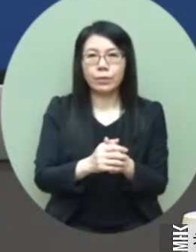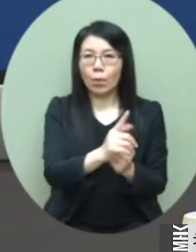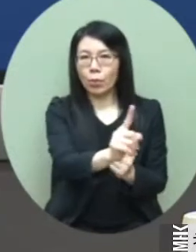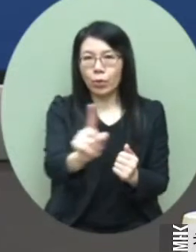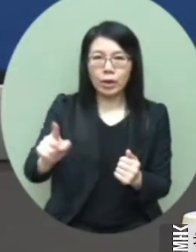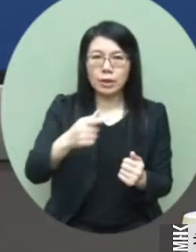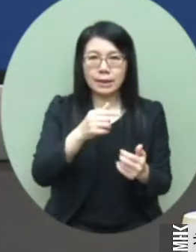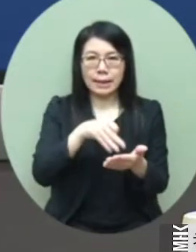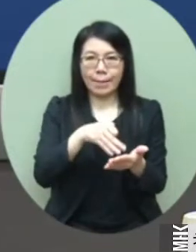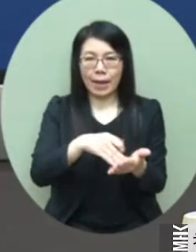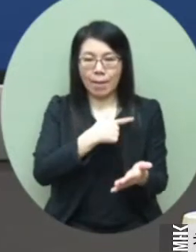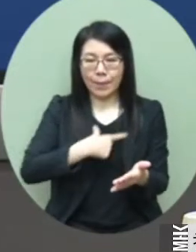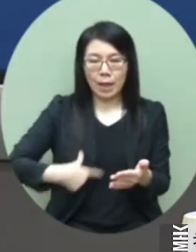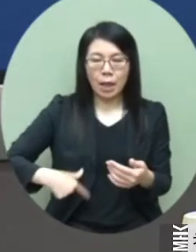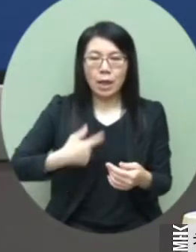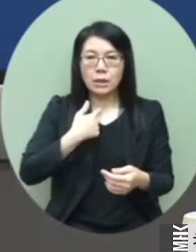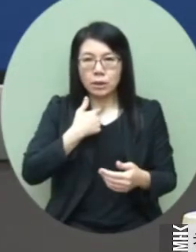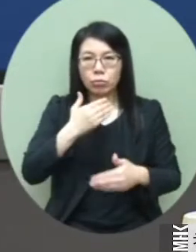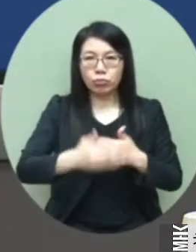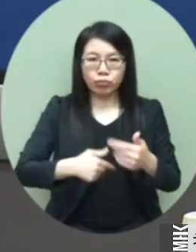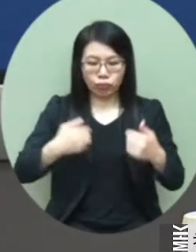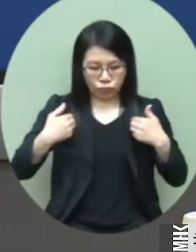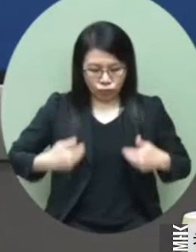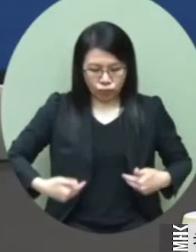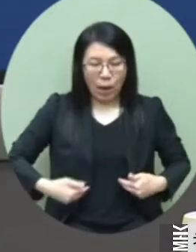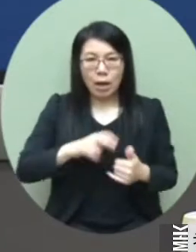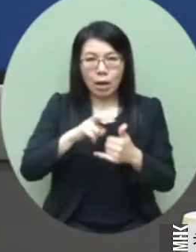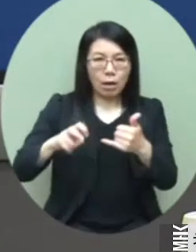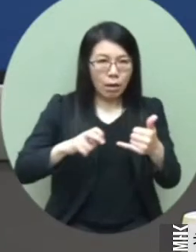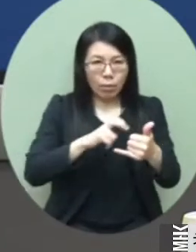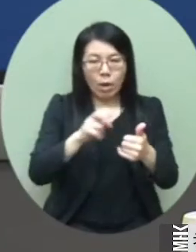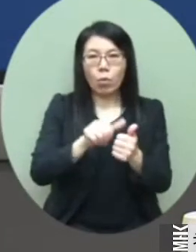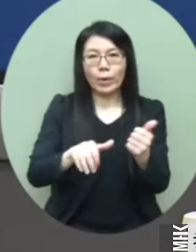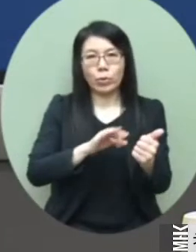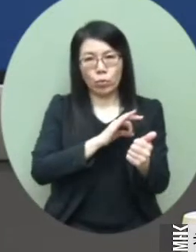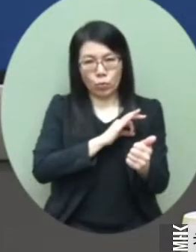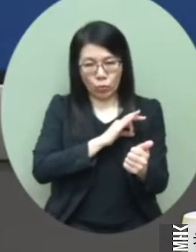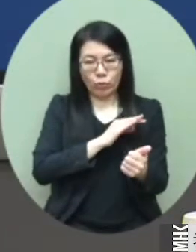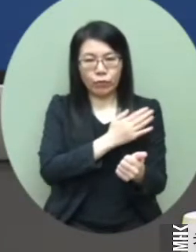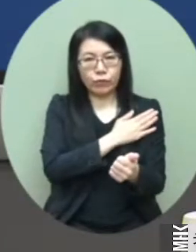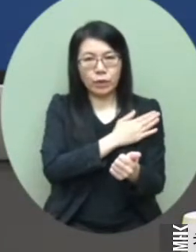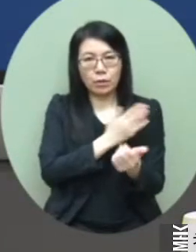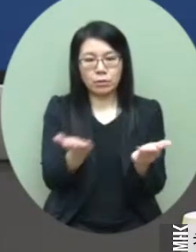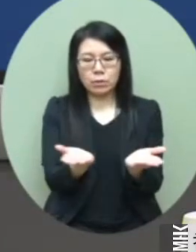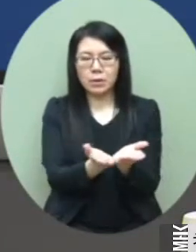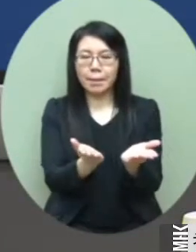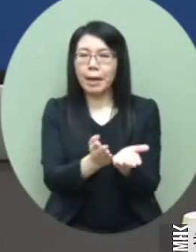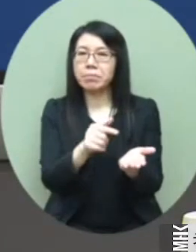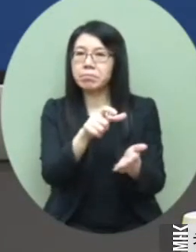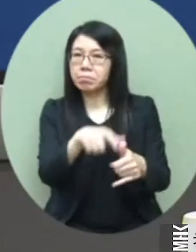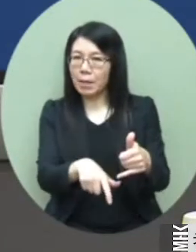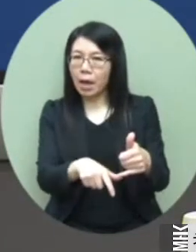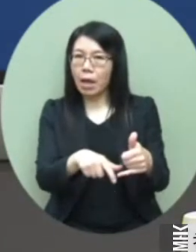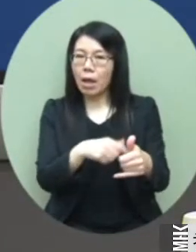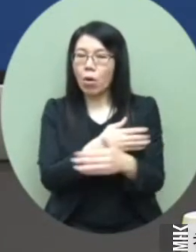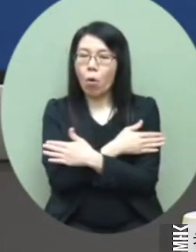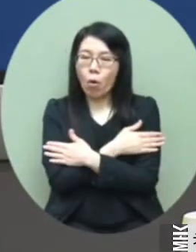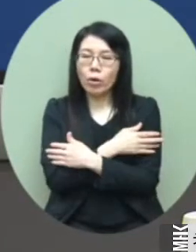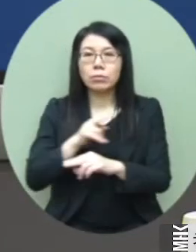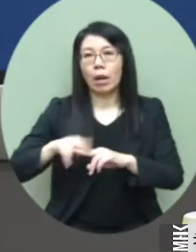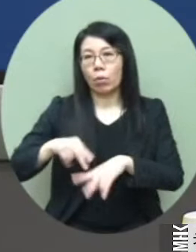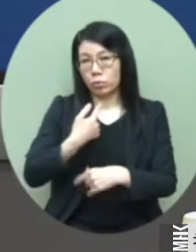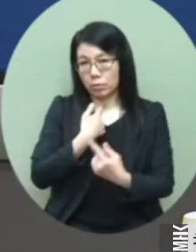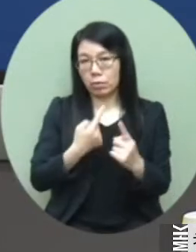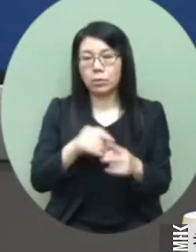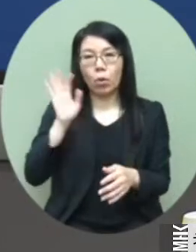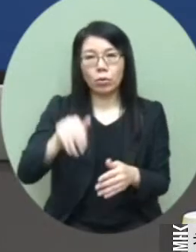位參選人呢都要經過一個資格審查委員會，係確認咗佢係一個愛國者呢，先能夠參